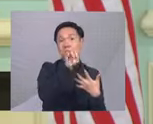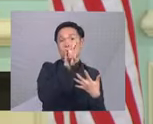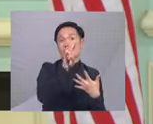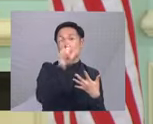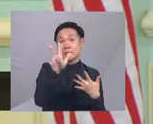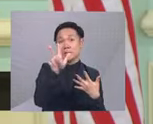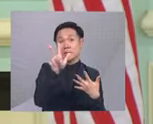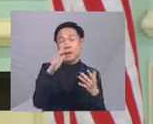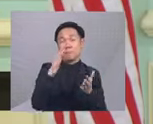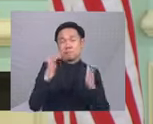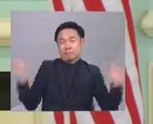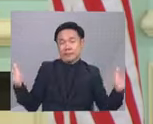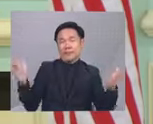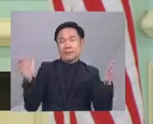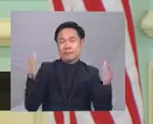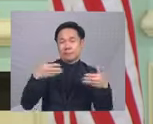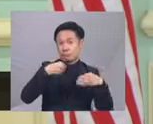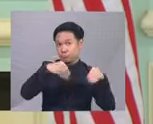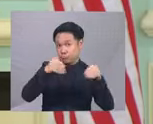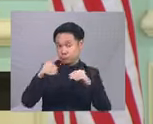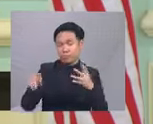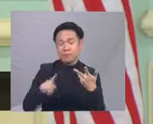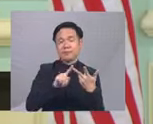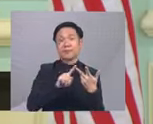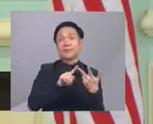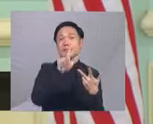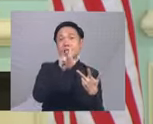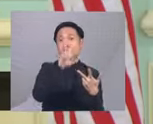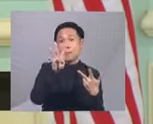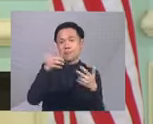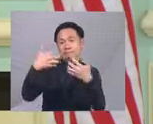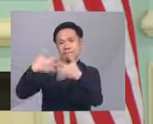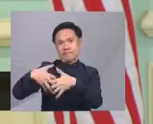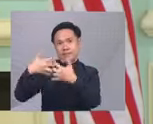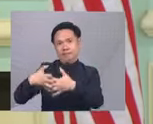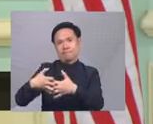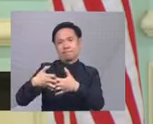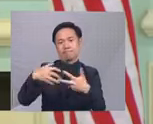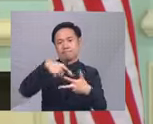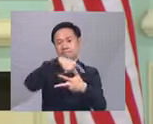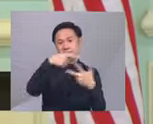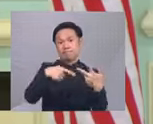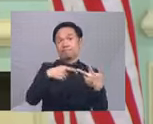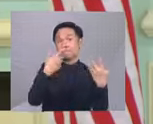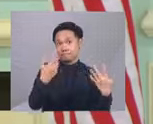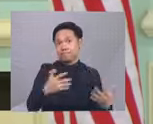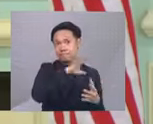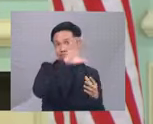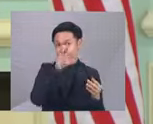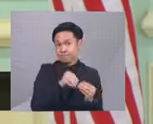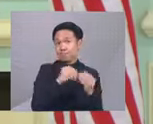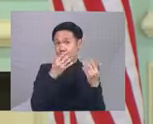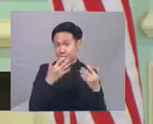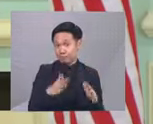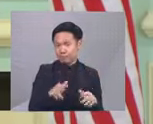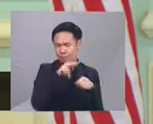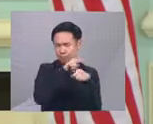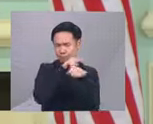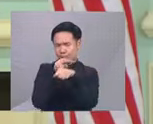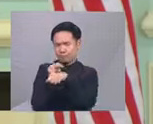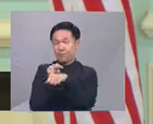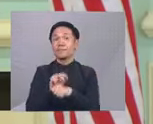173 pemborong dan 34 pengilang. Dari segi